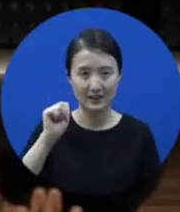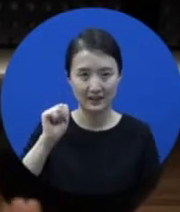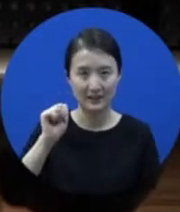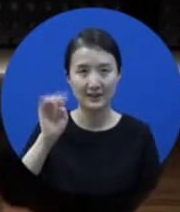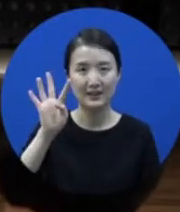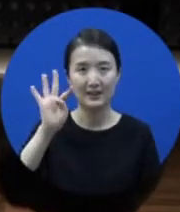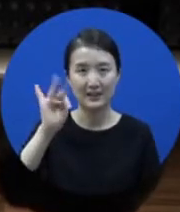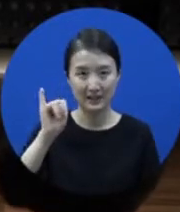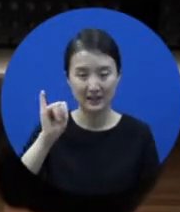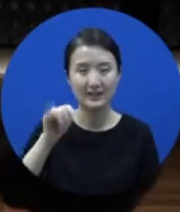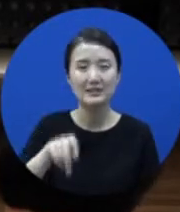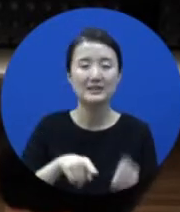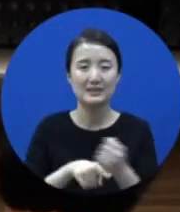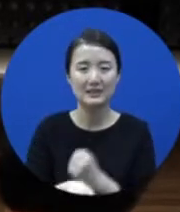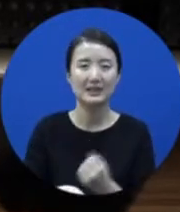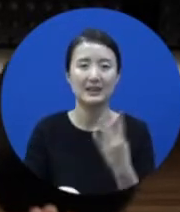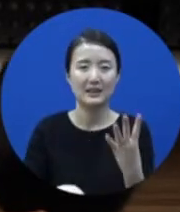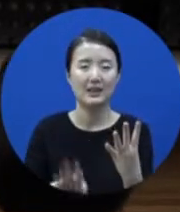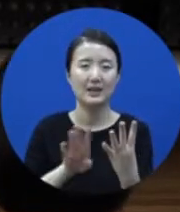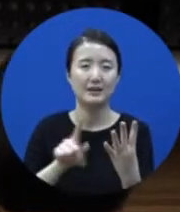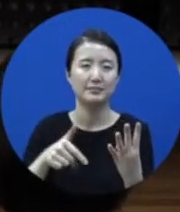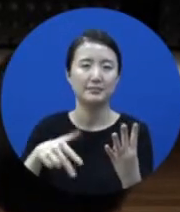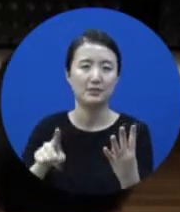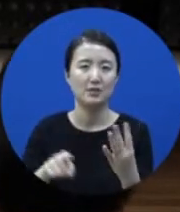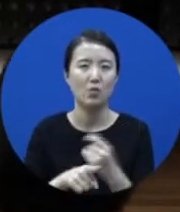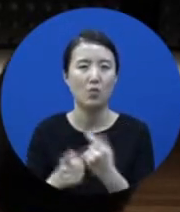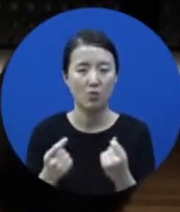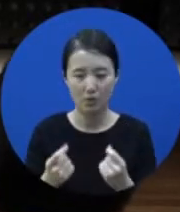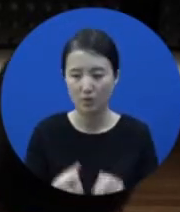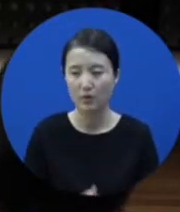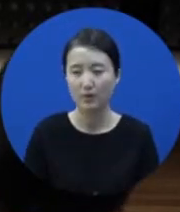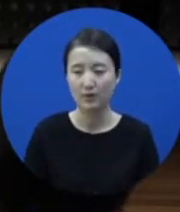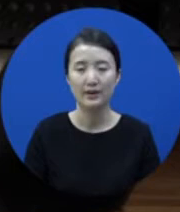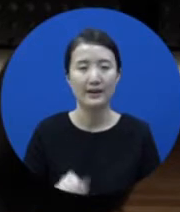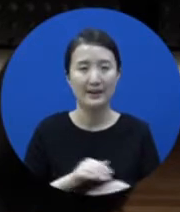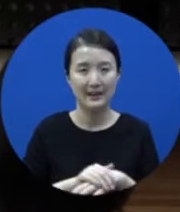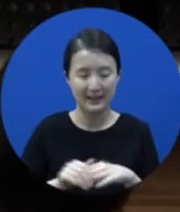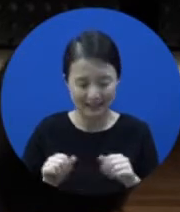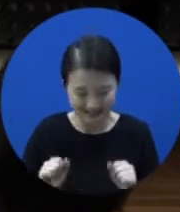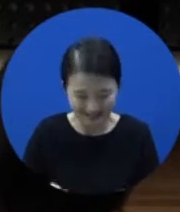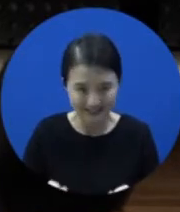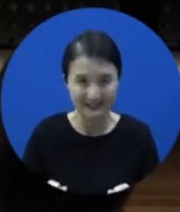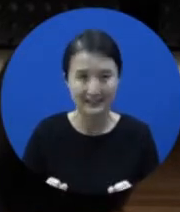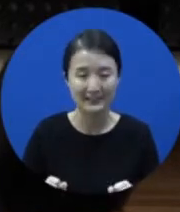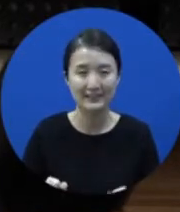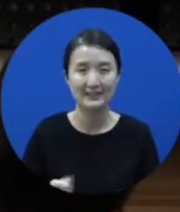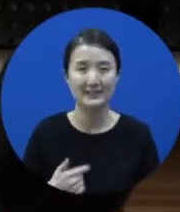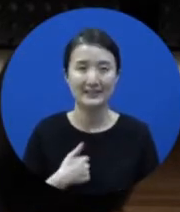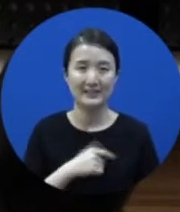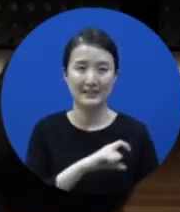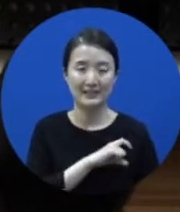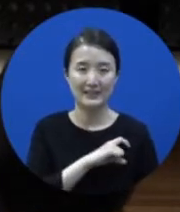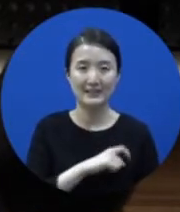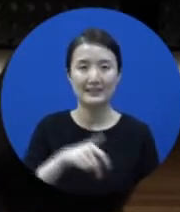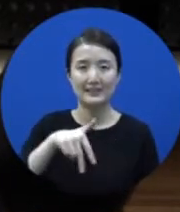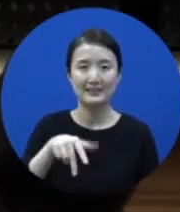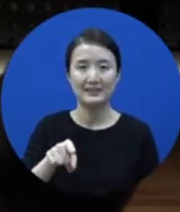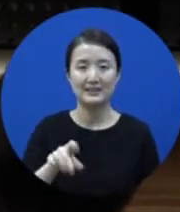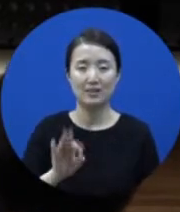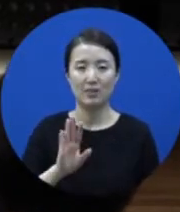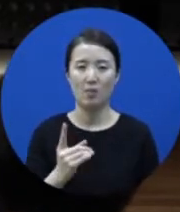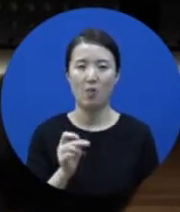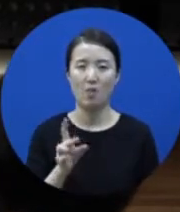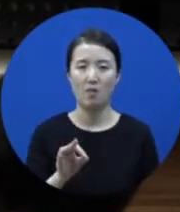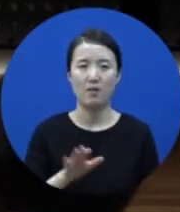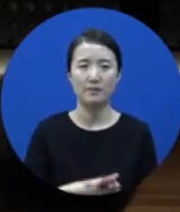넷, 요만큼만 쉬어가세요. 그래서 말씀하실 때 안녕하세요, 정보용입니다. 자, 말씀하실